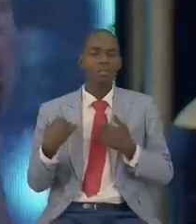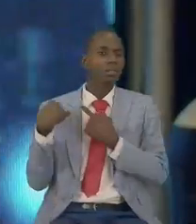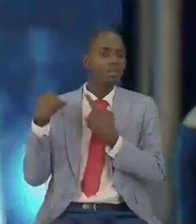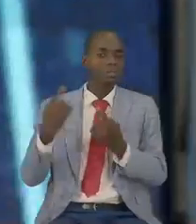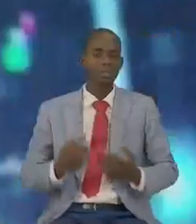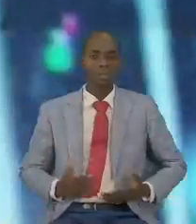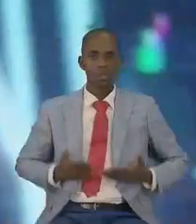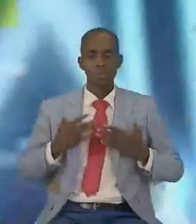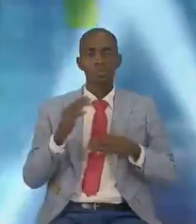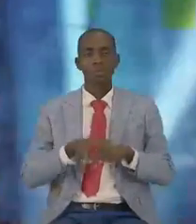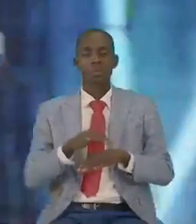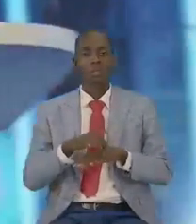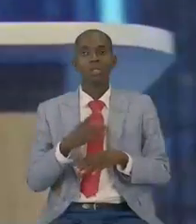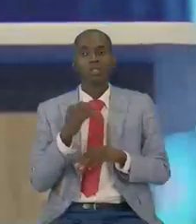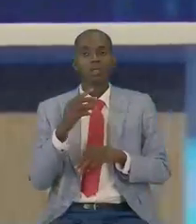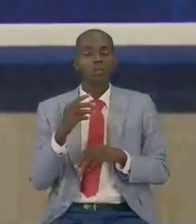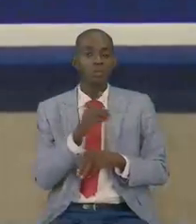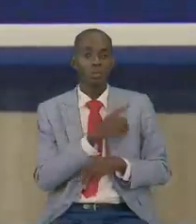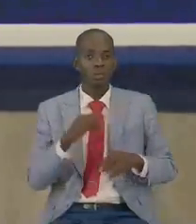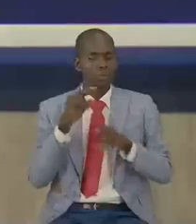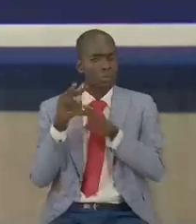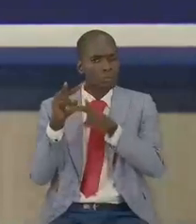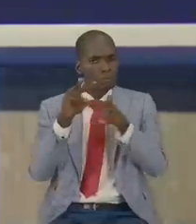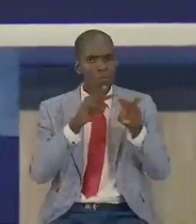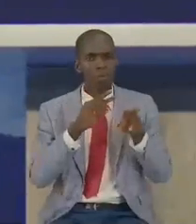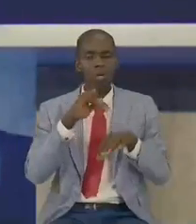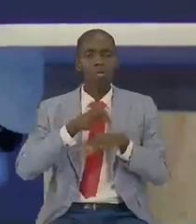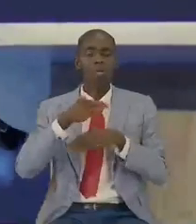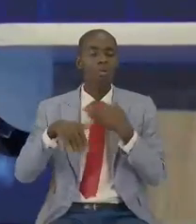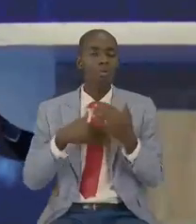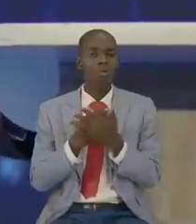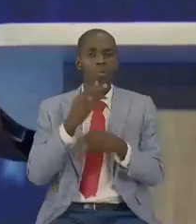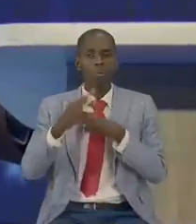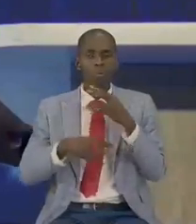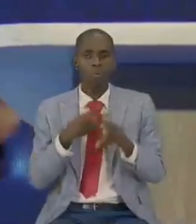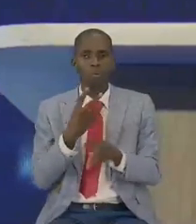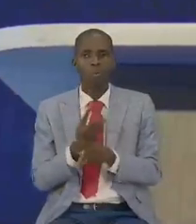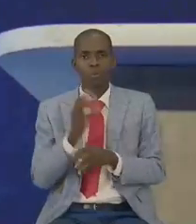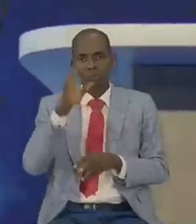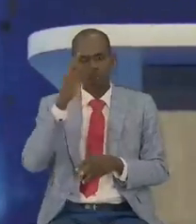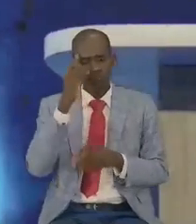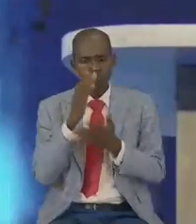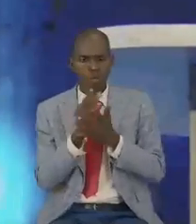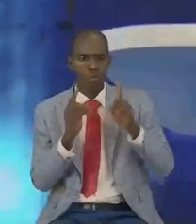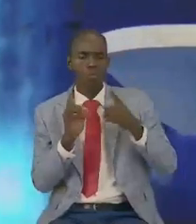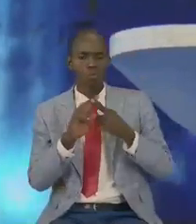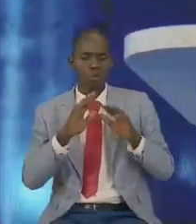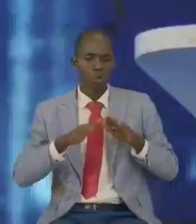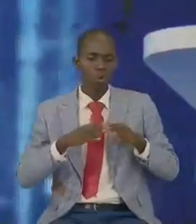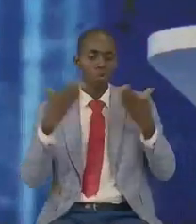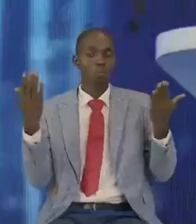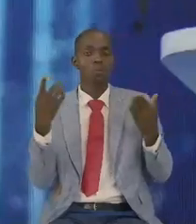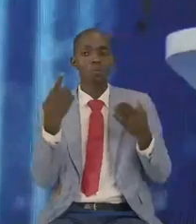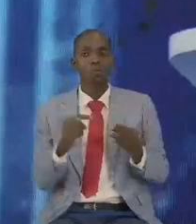a regardé tout l'univers. Quelqu'un qui pouvait ouvrir les sceaux de ce livre. Parce que